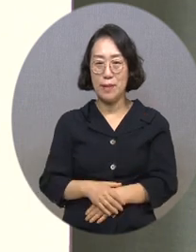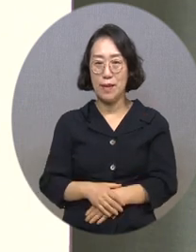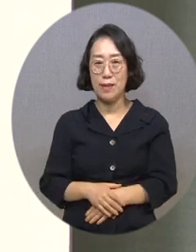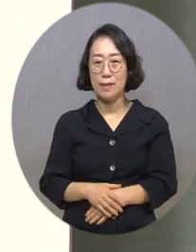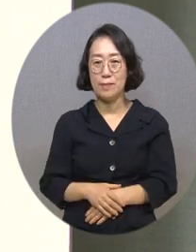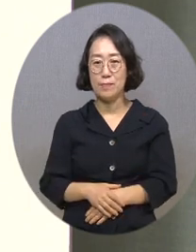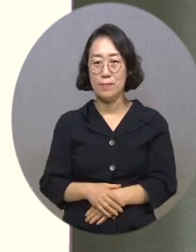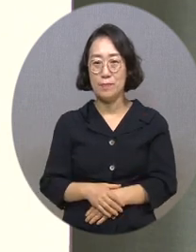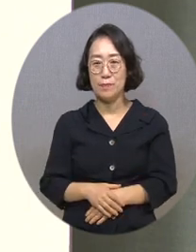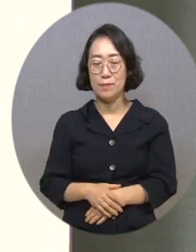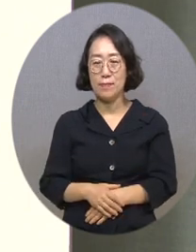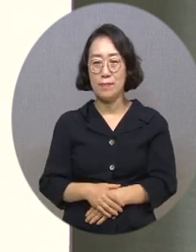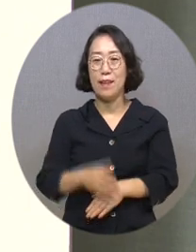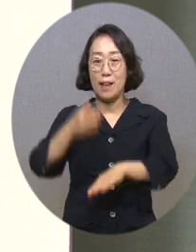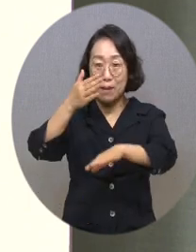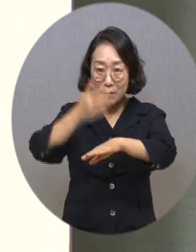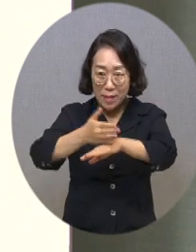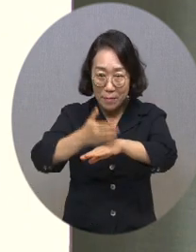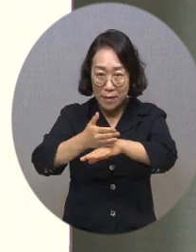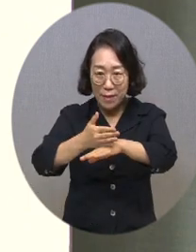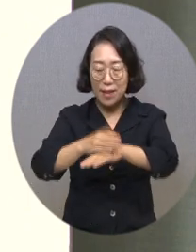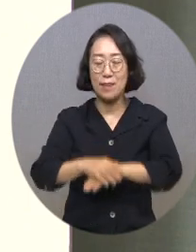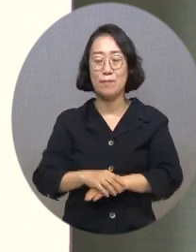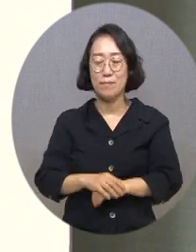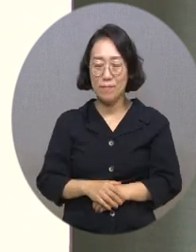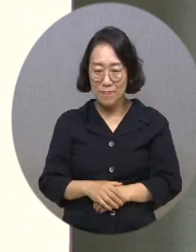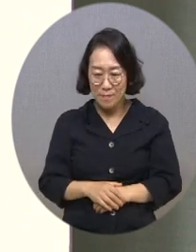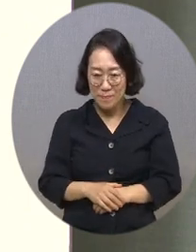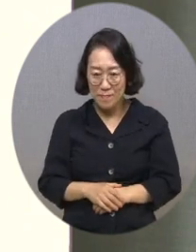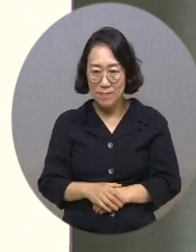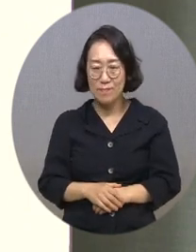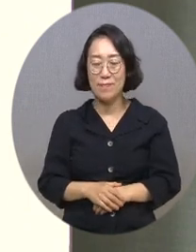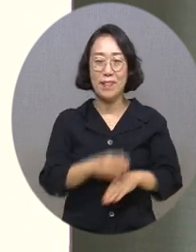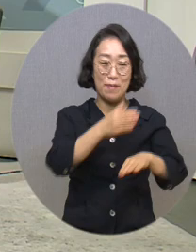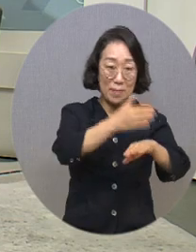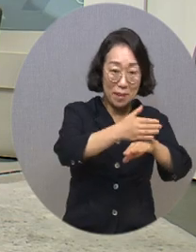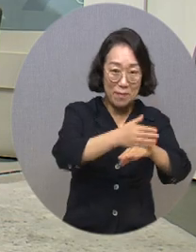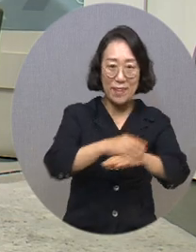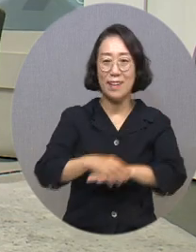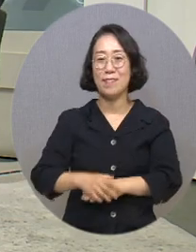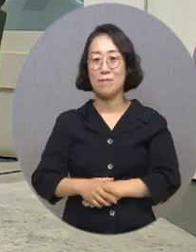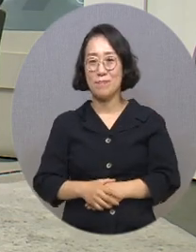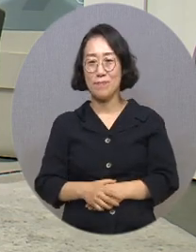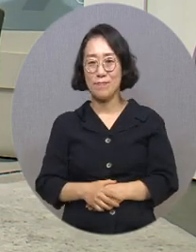하겠습니다. 대단히 감사합니다. 고맙습니다. 감사합니다. 감사합니다.